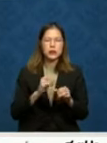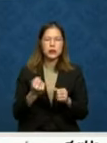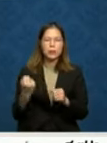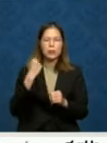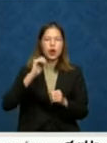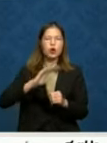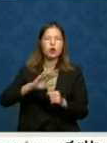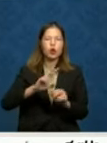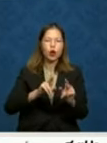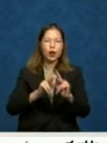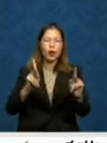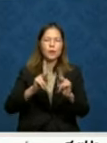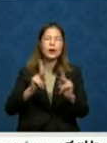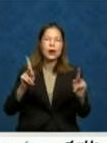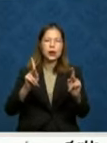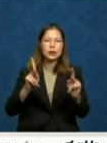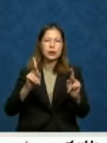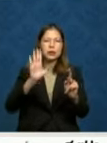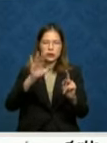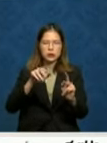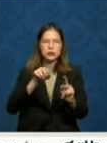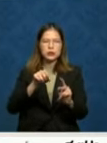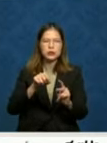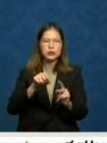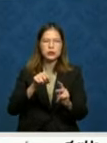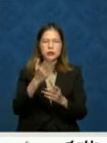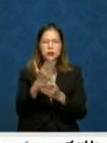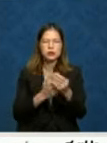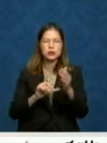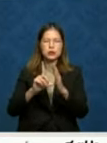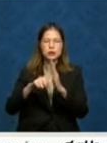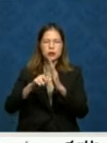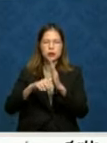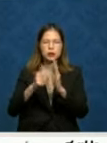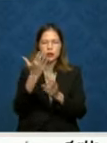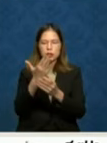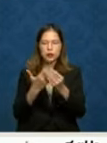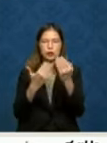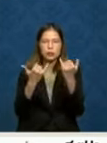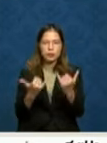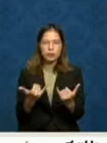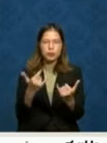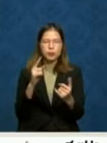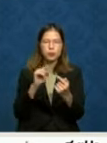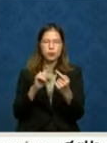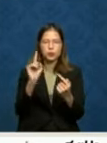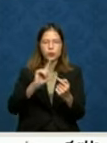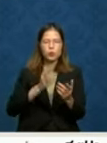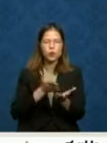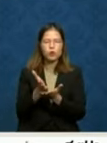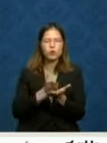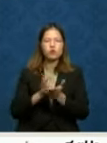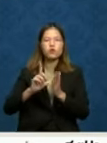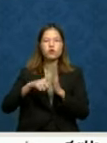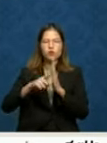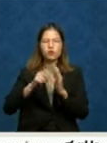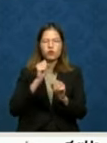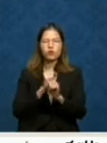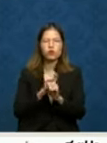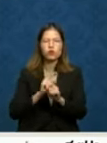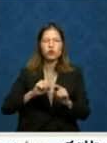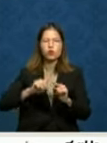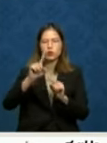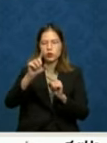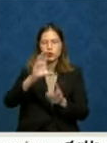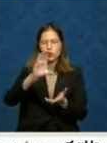หน้าที่ของคณะกรรมการในส่วนของสำนักงานเลขาธิการสภาผู้แทนราษฎรในฐานะฝ่ายเลขานุการมีอำนาจหน้าที่1บริหาร